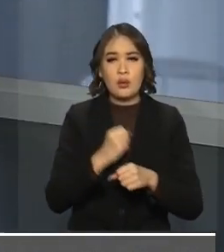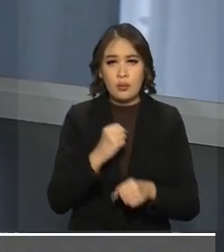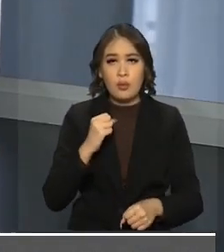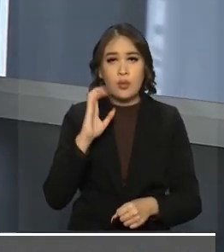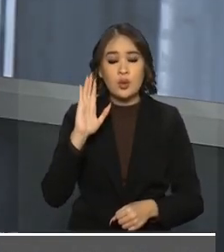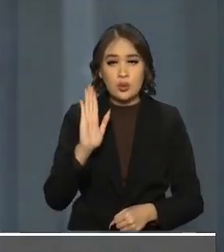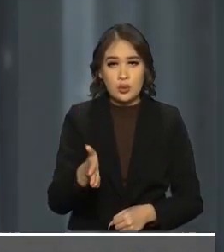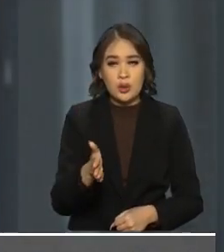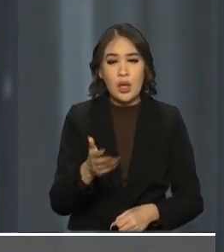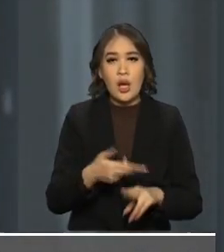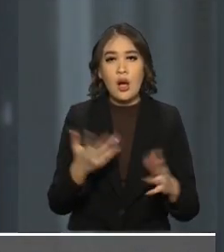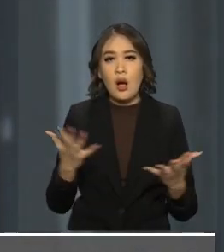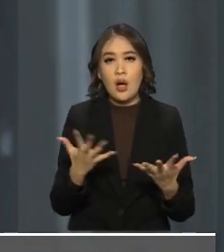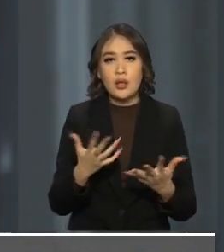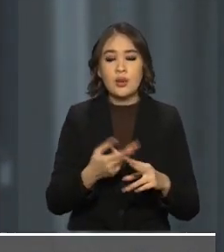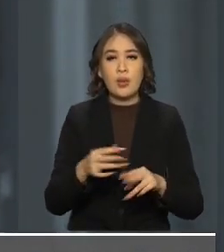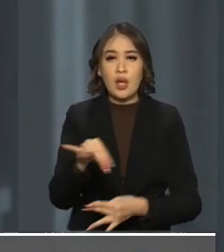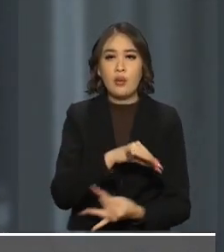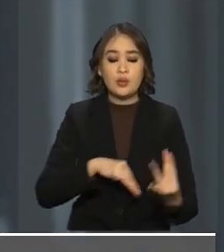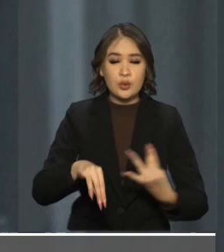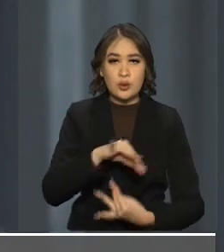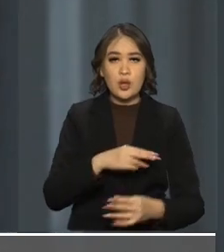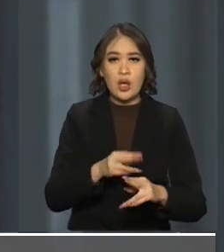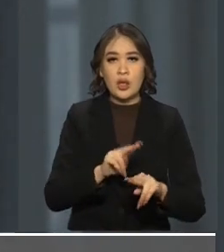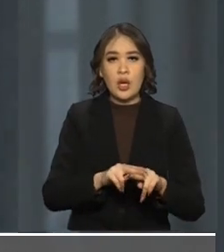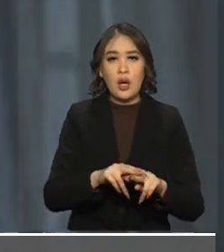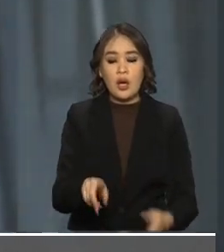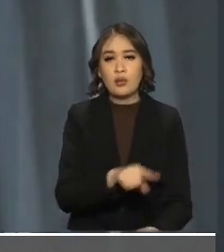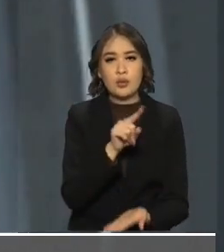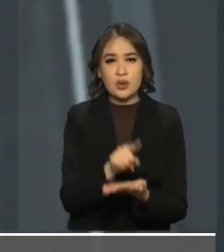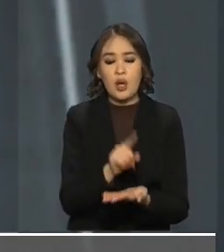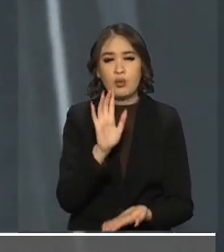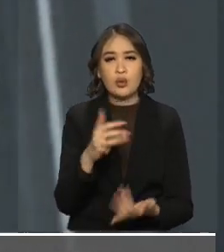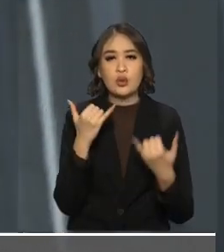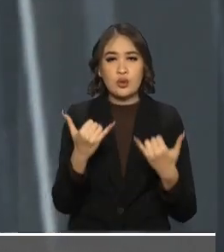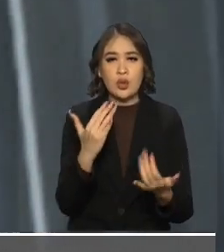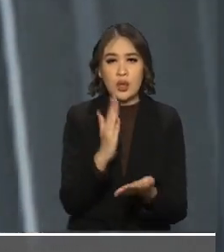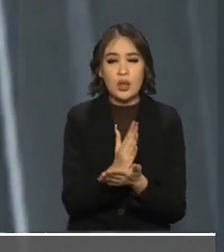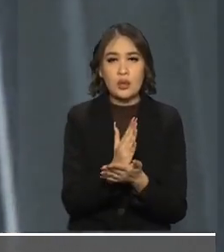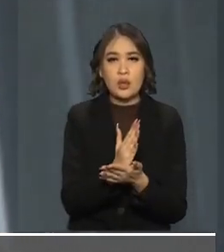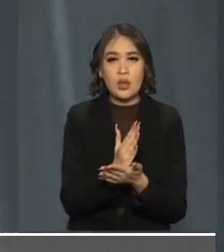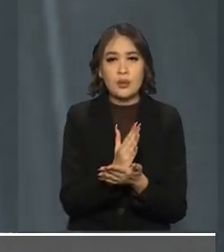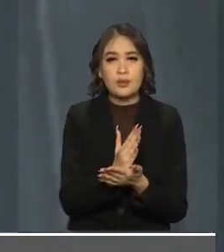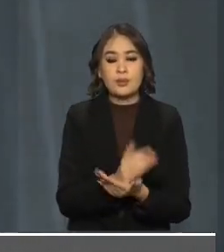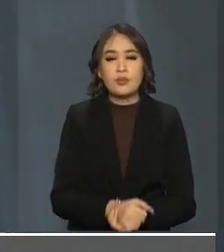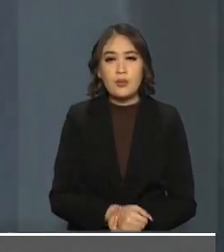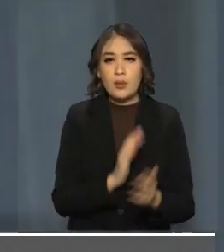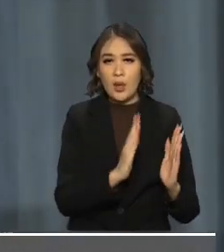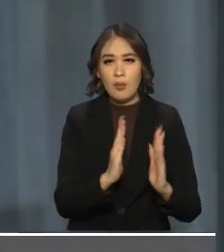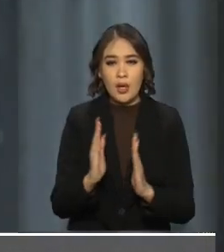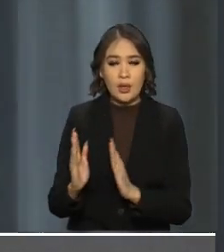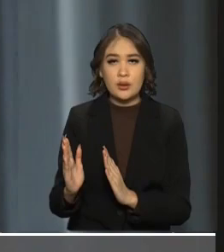да, каким он будет предстоит обсудить. То есть, однозначно, что у нас сегодня есть профилактический, но это разъяснительный порядок такой.